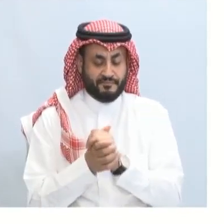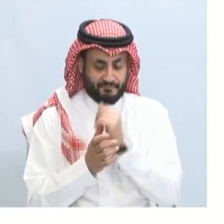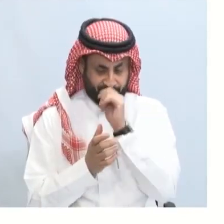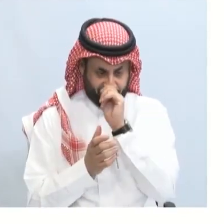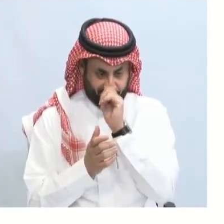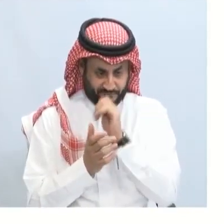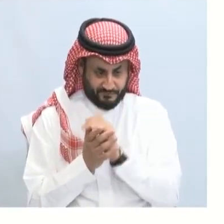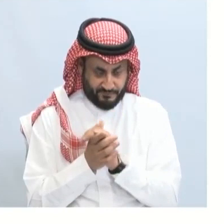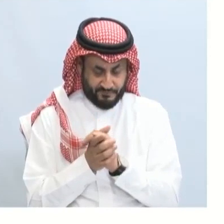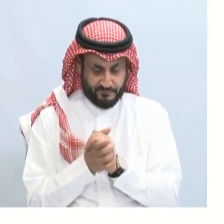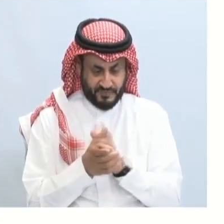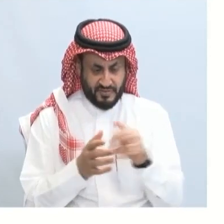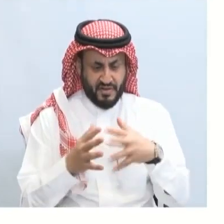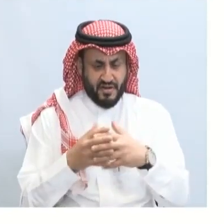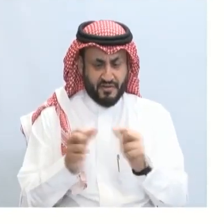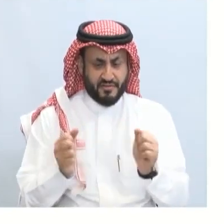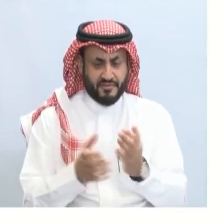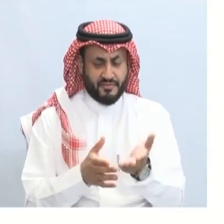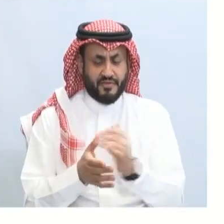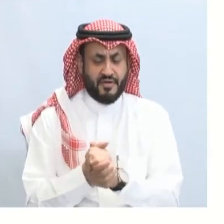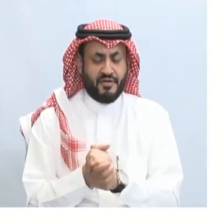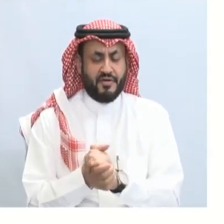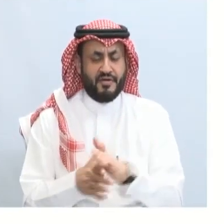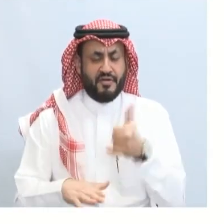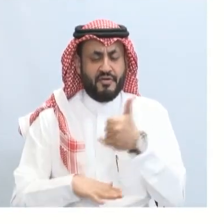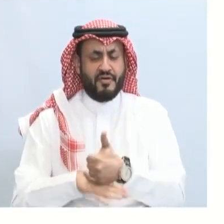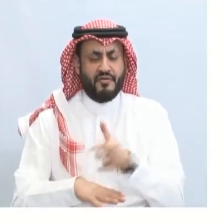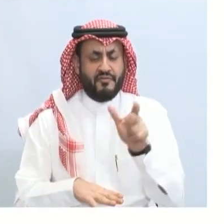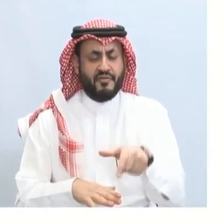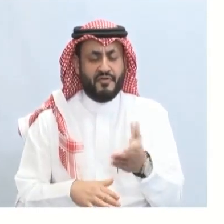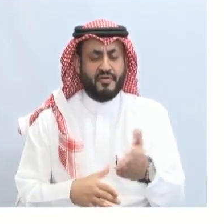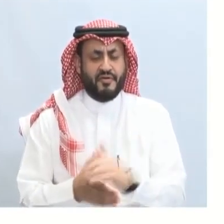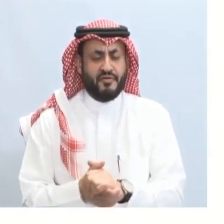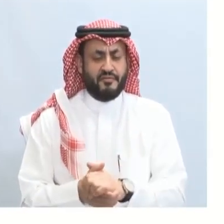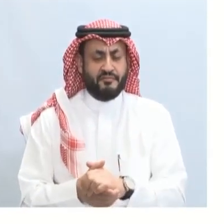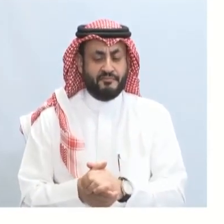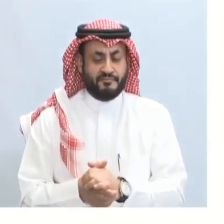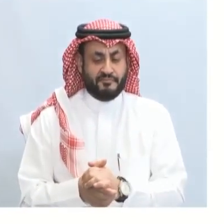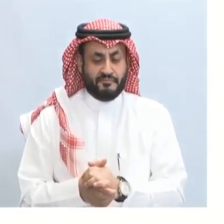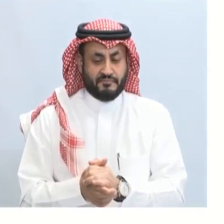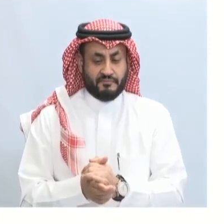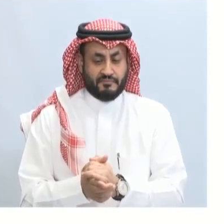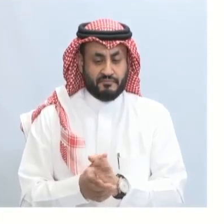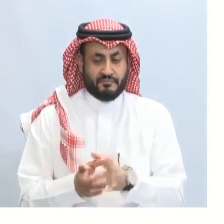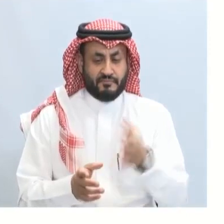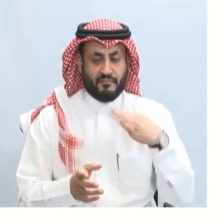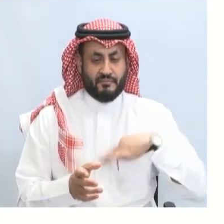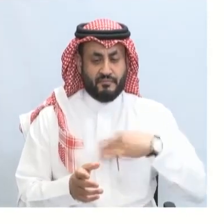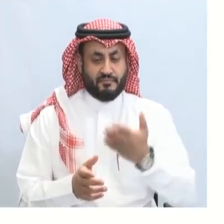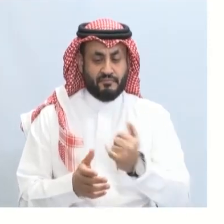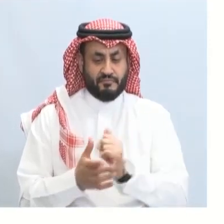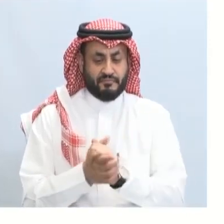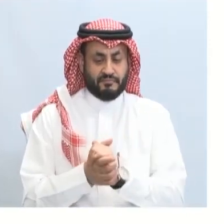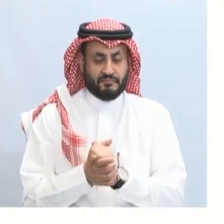هو تعريف المسؤوليه في علم الاجتماع ننتقل الان فائده